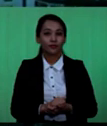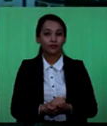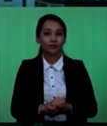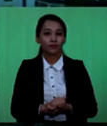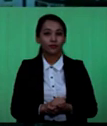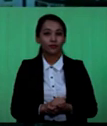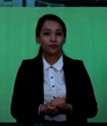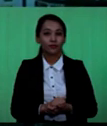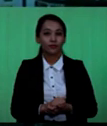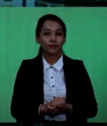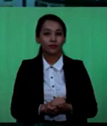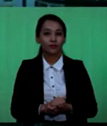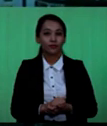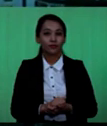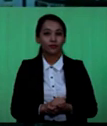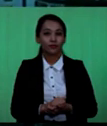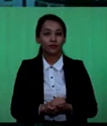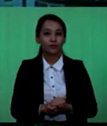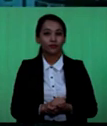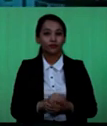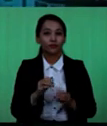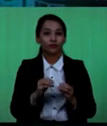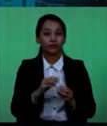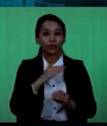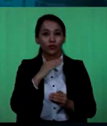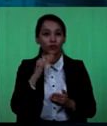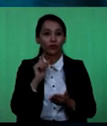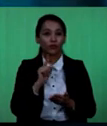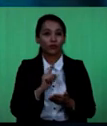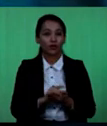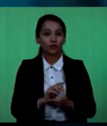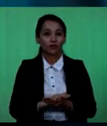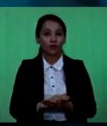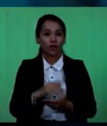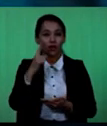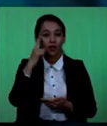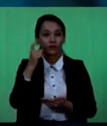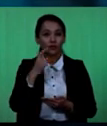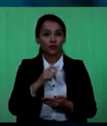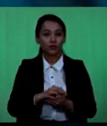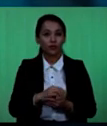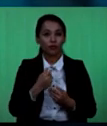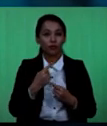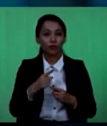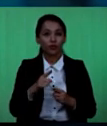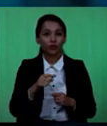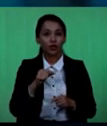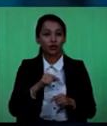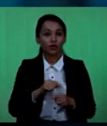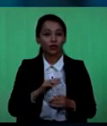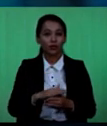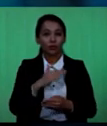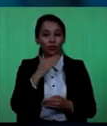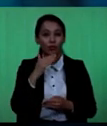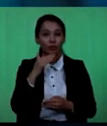esa uzilishlar kuzatilishi mumkin. 10. Ko'p vazifalik. Axborot olamining boshqa salbiy ta'siri. Odam birdaniga bir necha